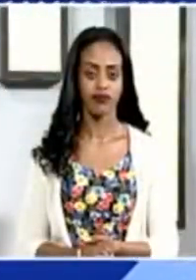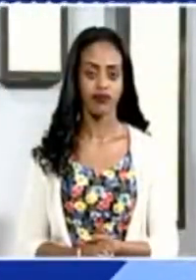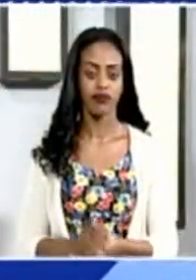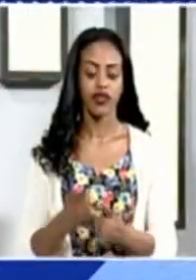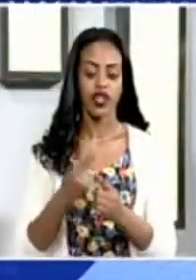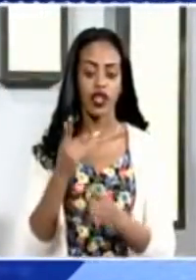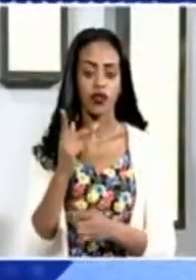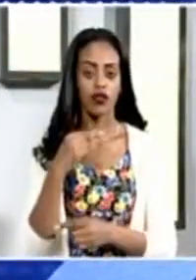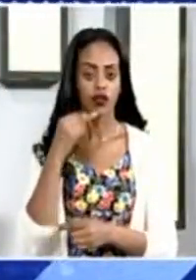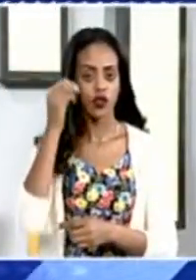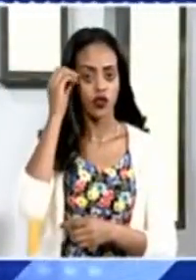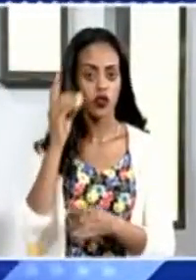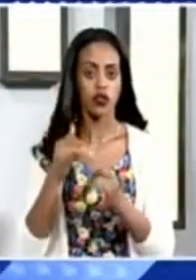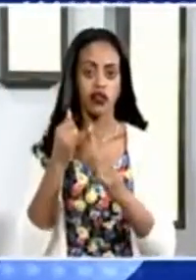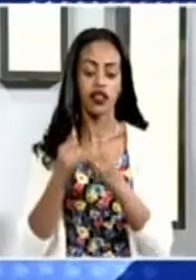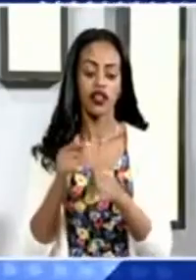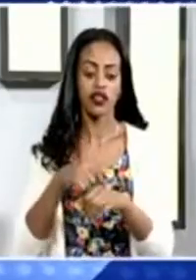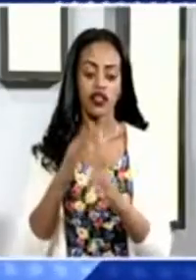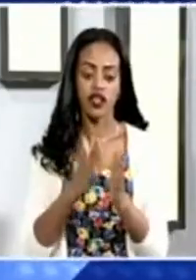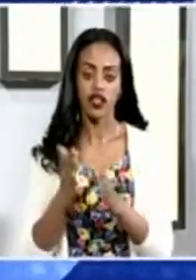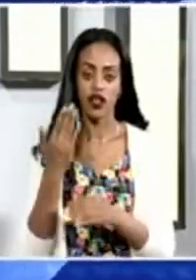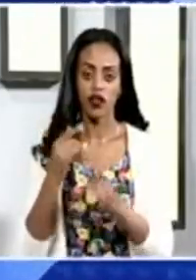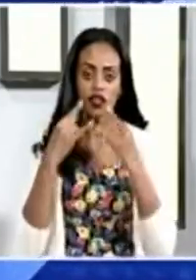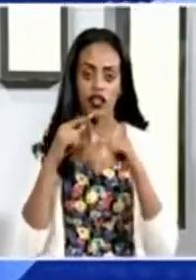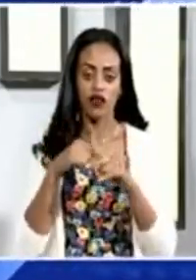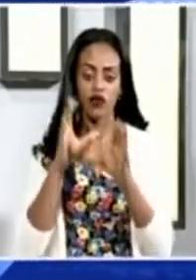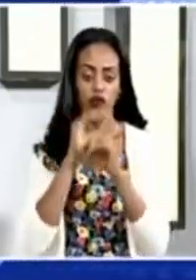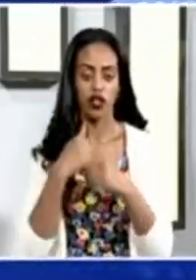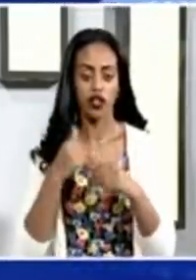كاب تلفزيون دي دبليو انترناشنال نسع استودالو زيناتا تابزاز من لنا